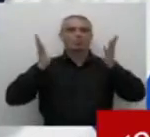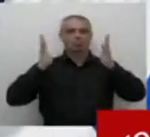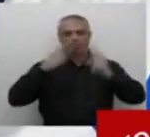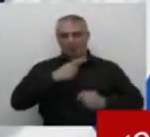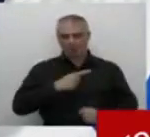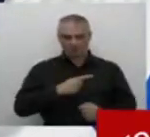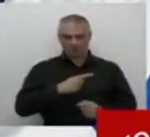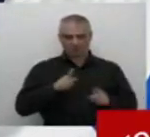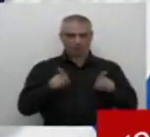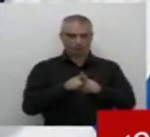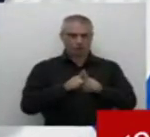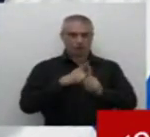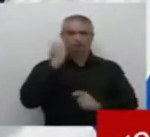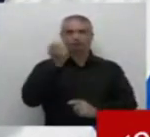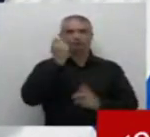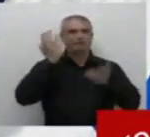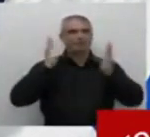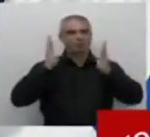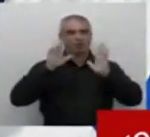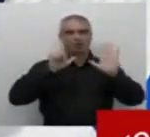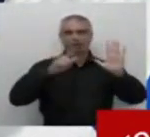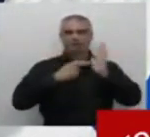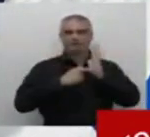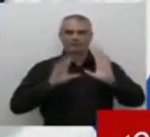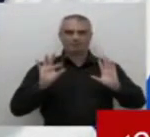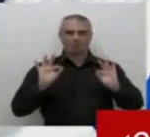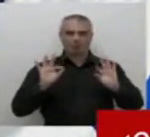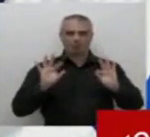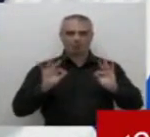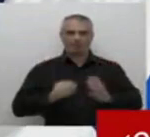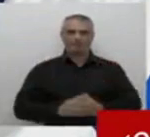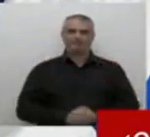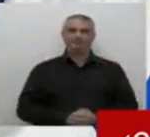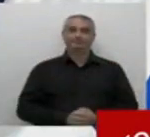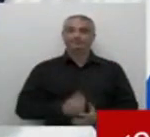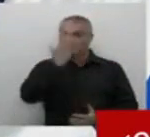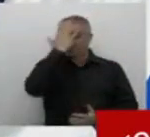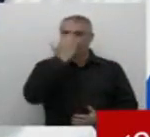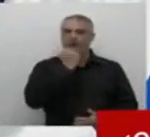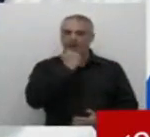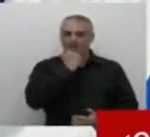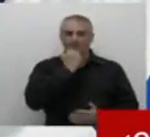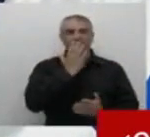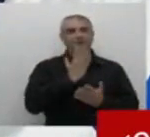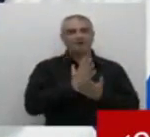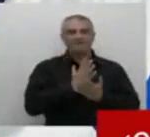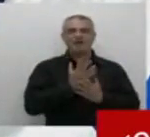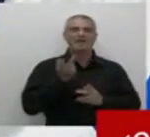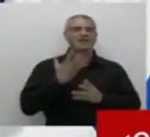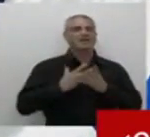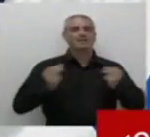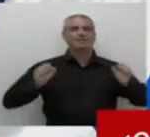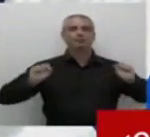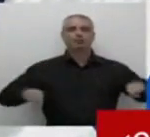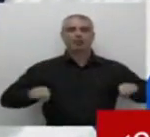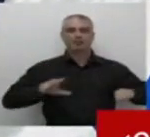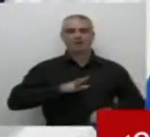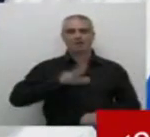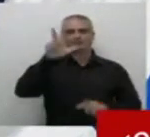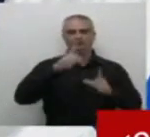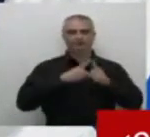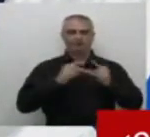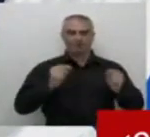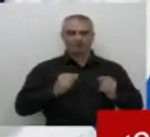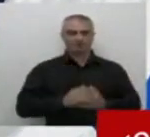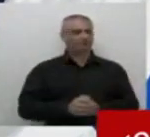والذين قادوا المجزره في ذلك السبت الاسود في اكتوبر لقد فقدت حماس السيطره